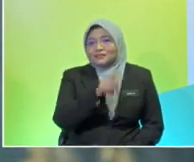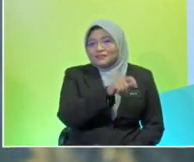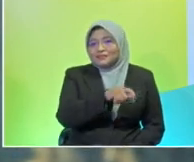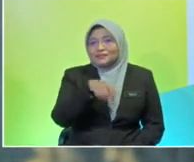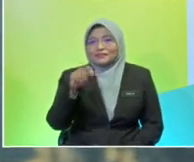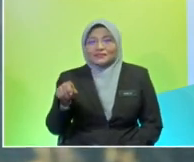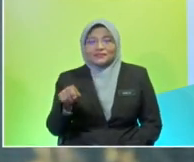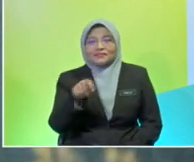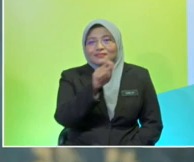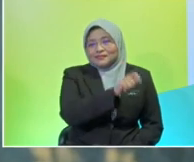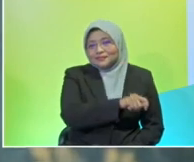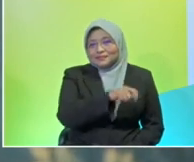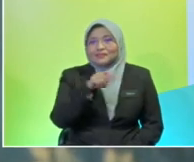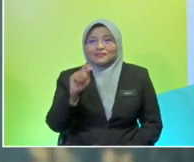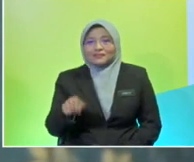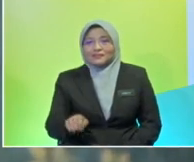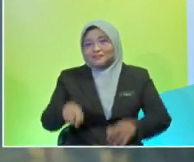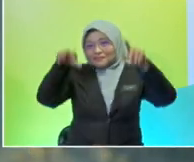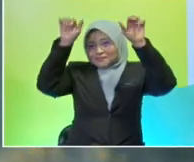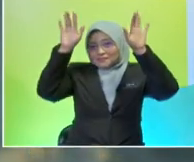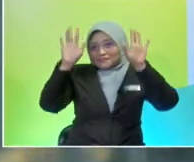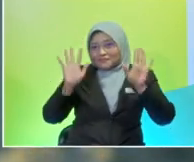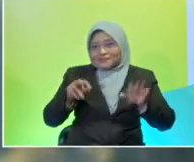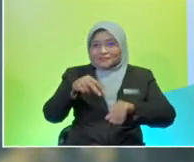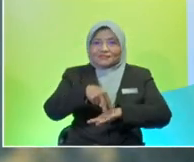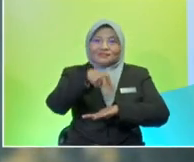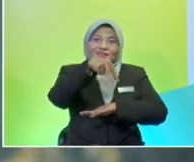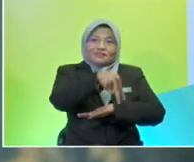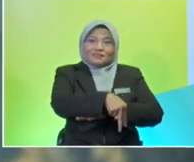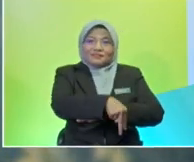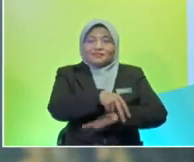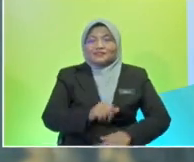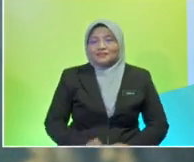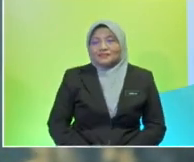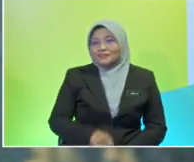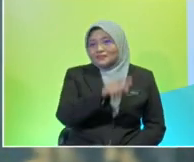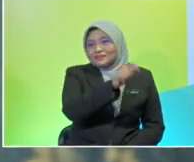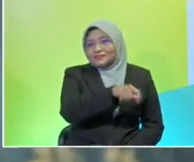hitam hujan dan turun